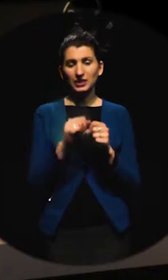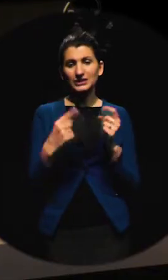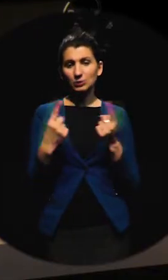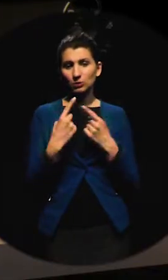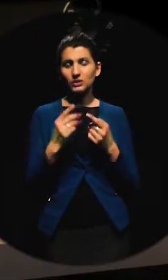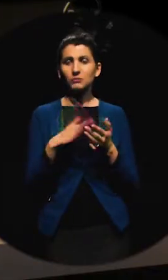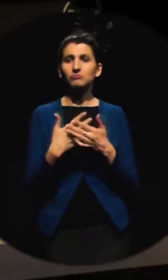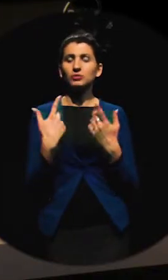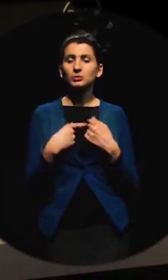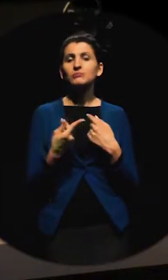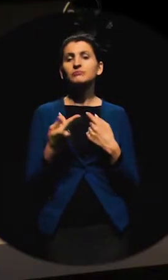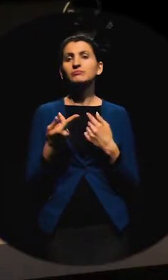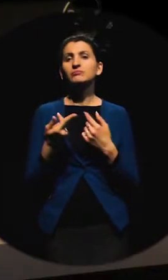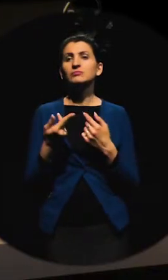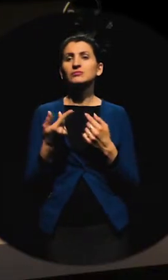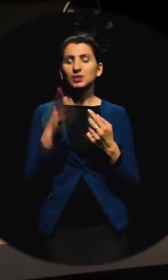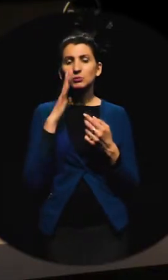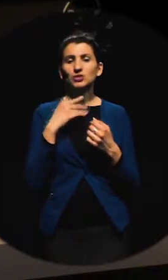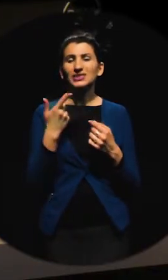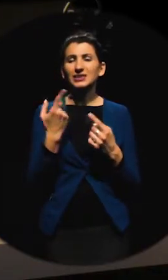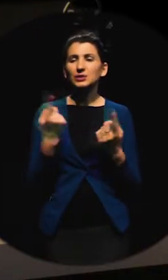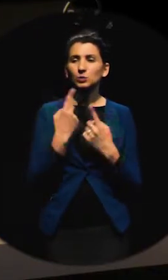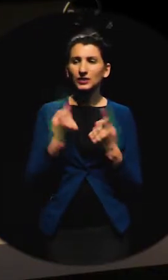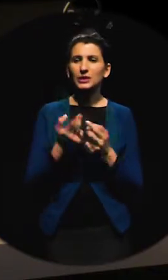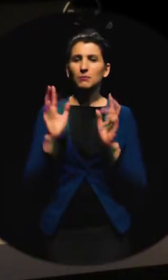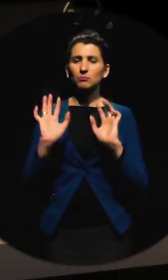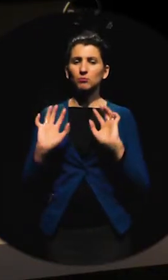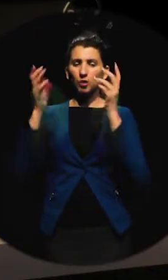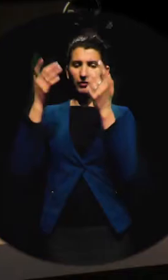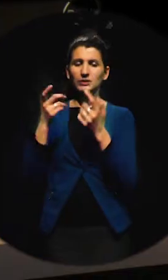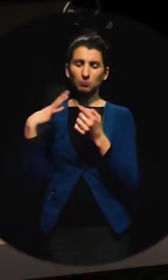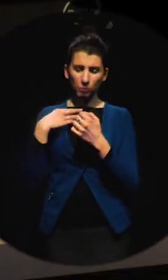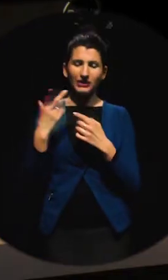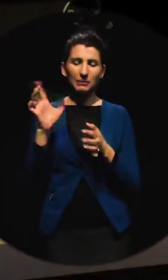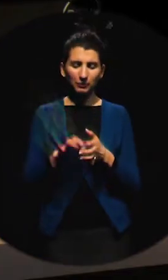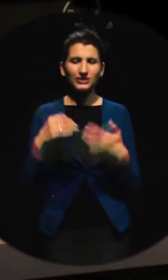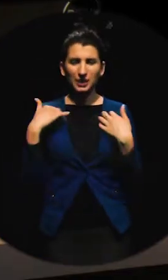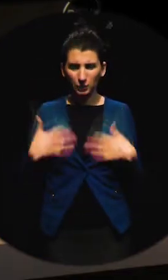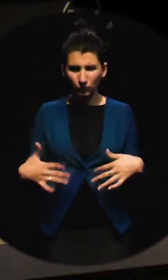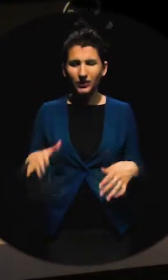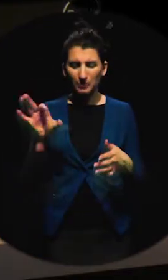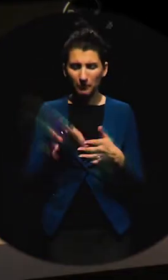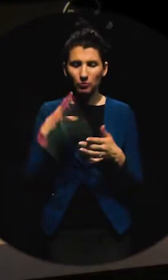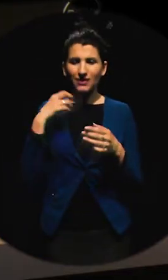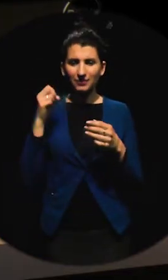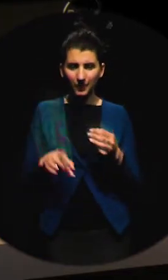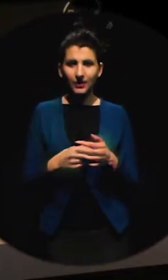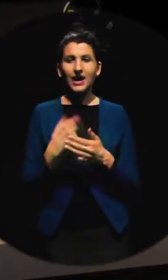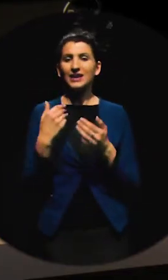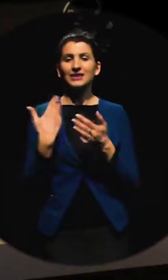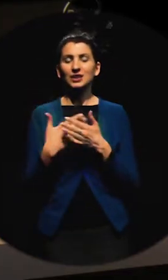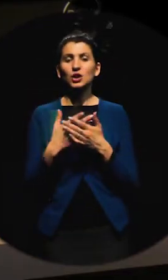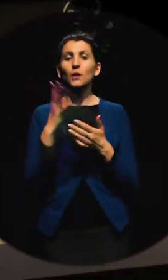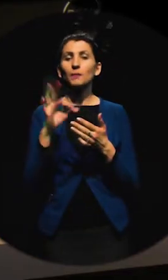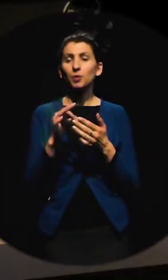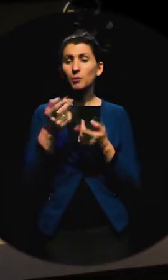ta sytuacja protestu nie była stresogenna, na pewno była stresogenna dla protestujących, natomiast oczywiście ta stresogenność wynikała też jakby z pewnych